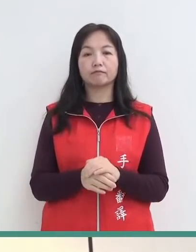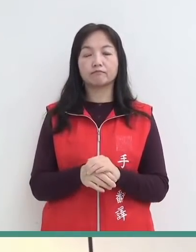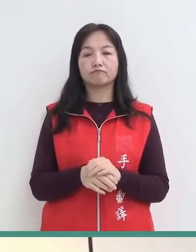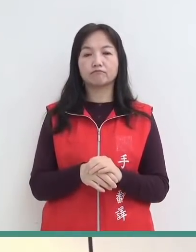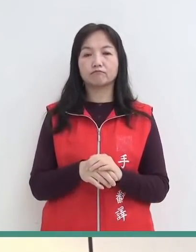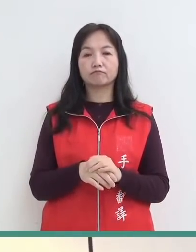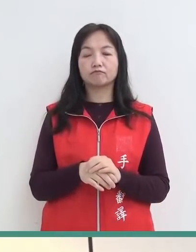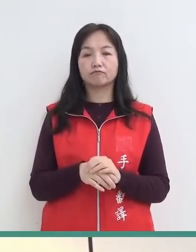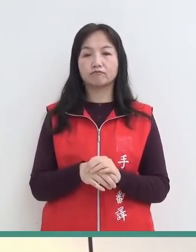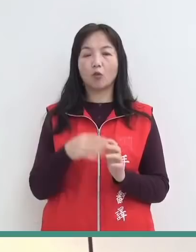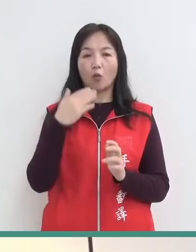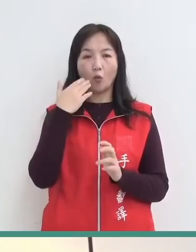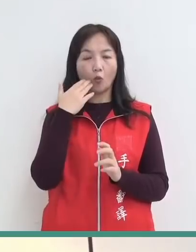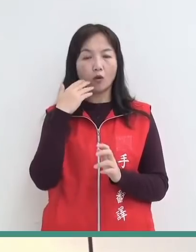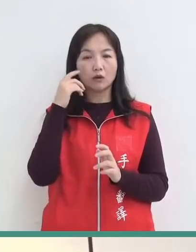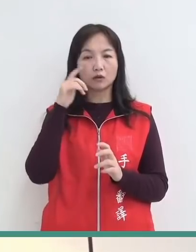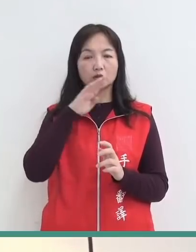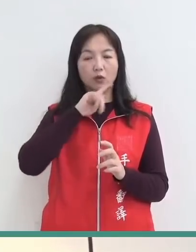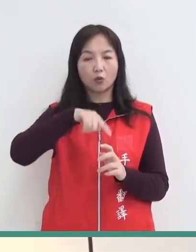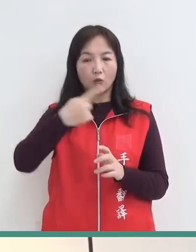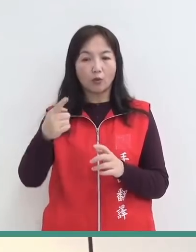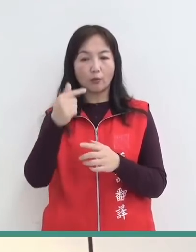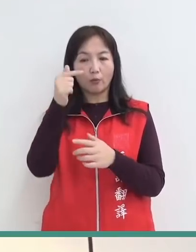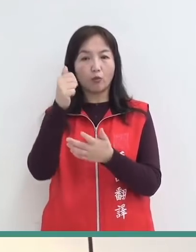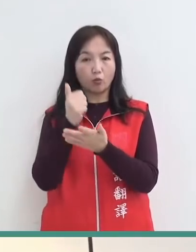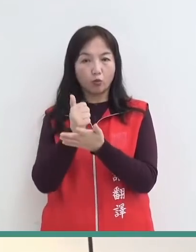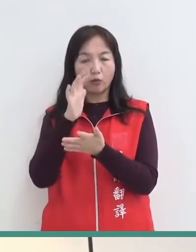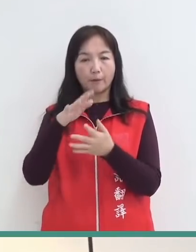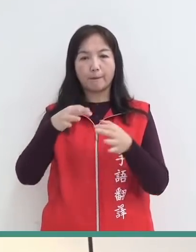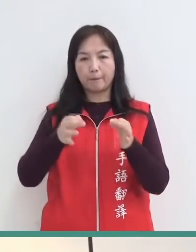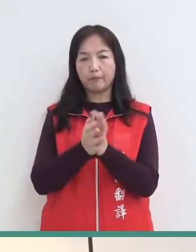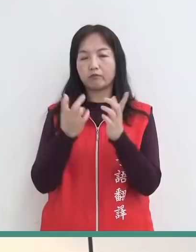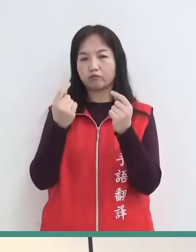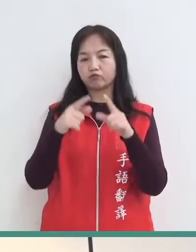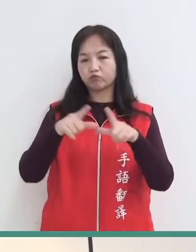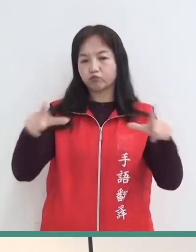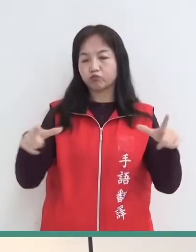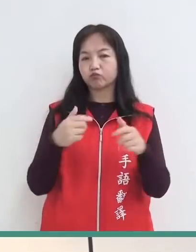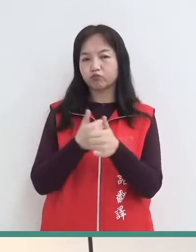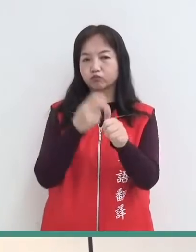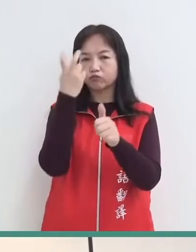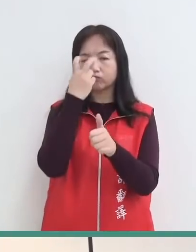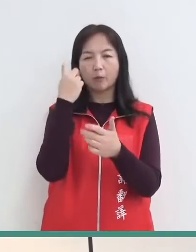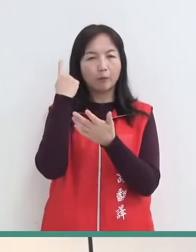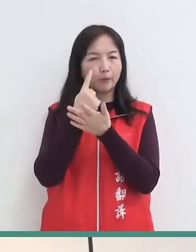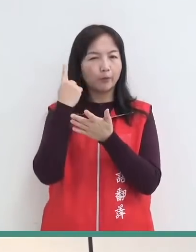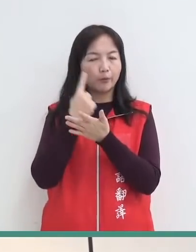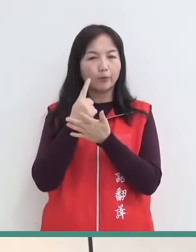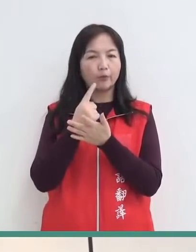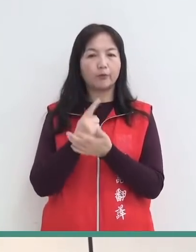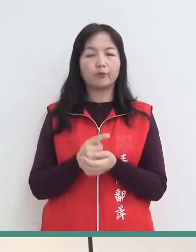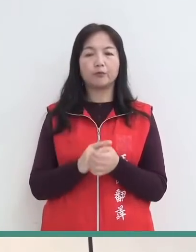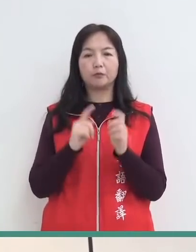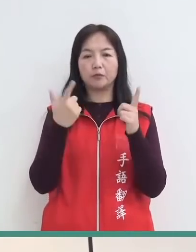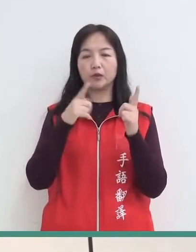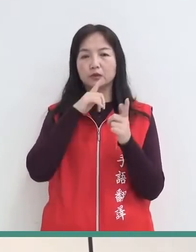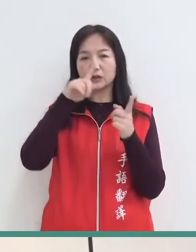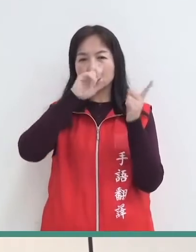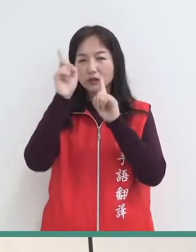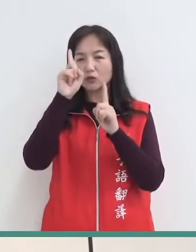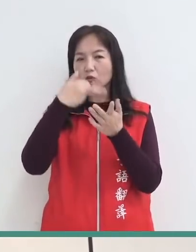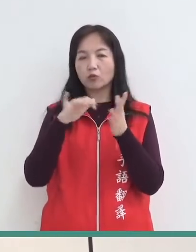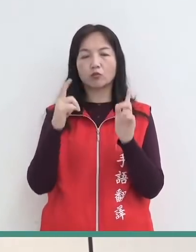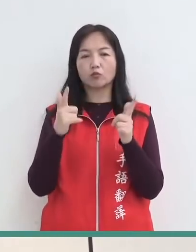个如果下一波的确诊的话，就要随时再扩大哦。所以每天哦，不是以天为单